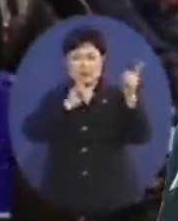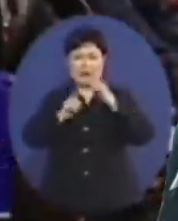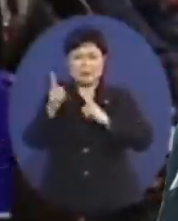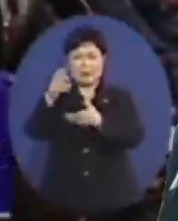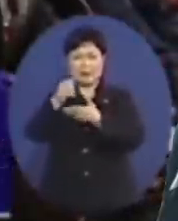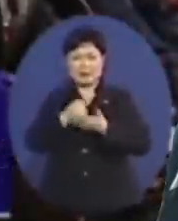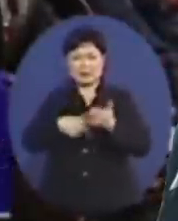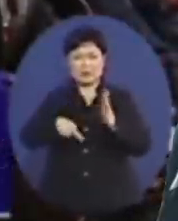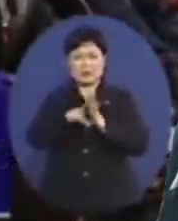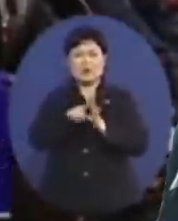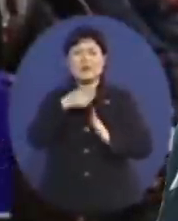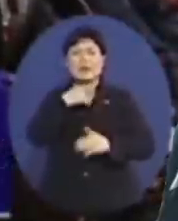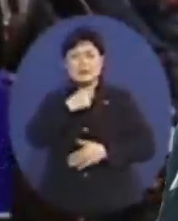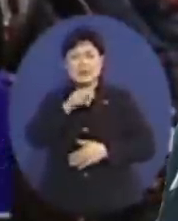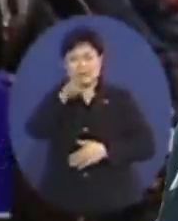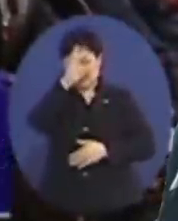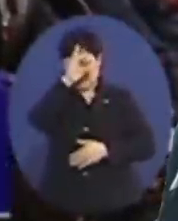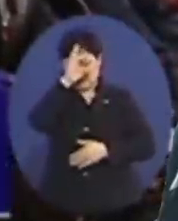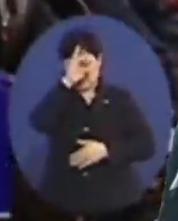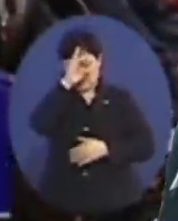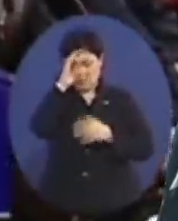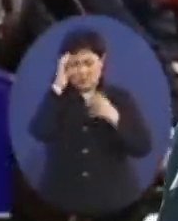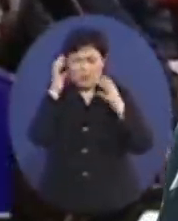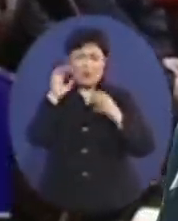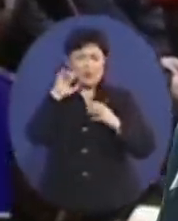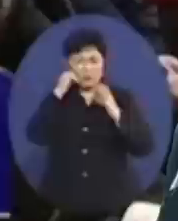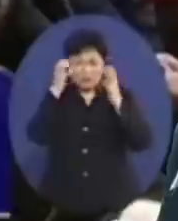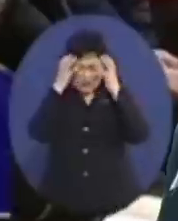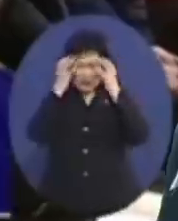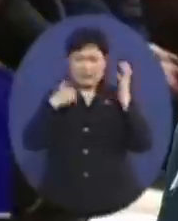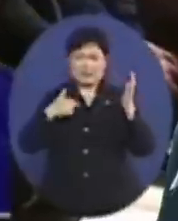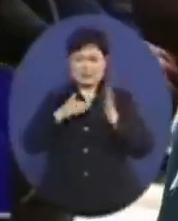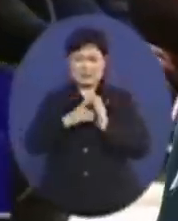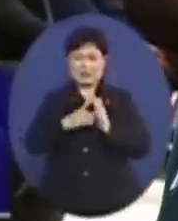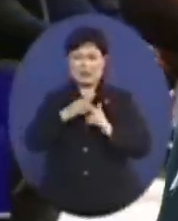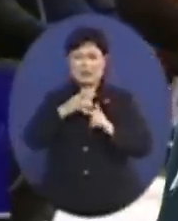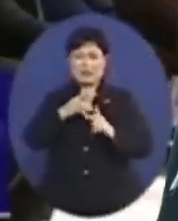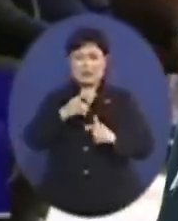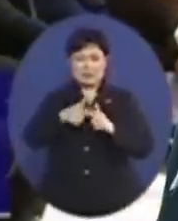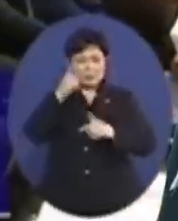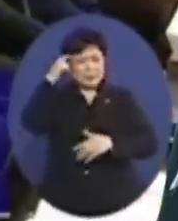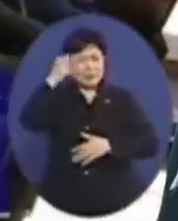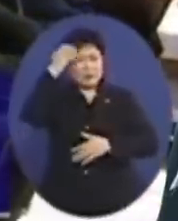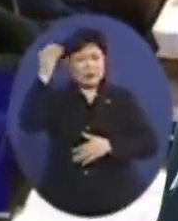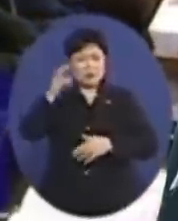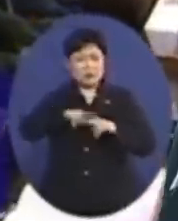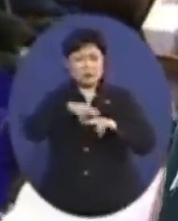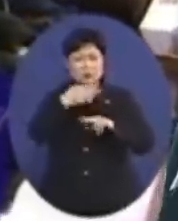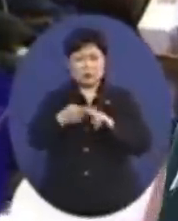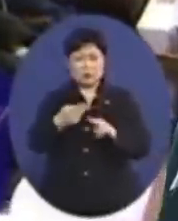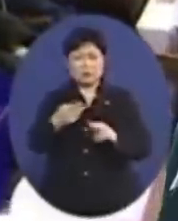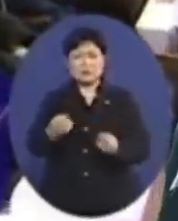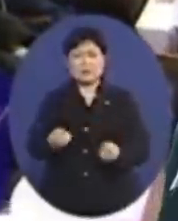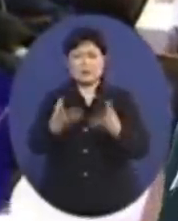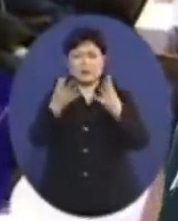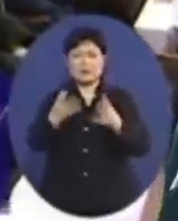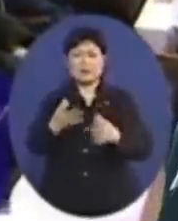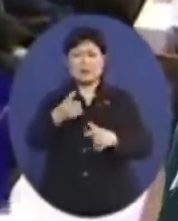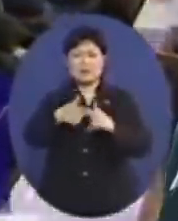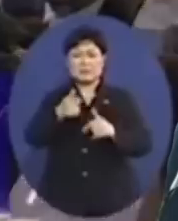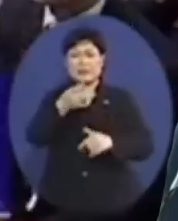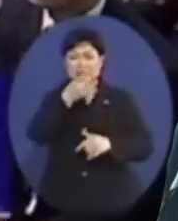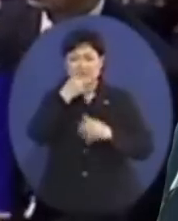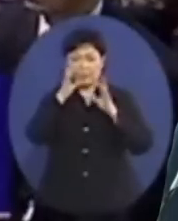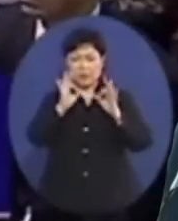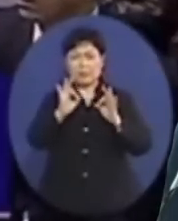받게 하시기를 원하사 질고를 당케 하셨은즉 그의 영혼을 속건 제물로 드리게 이르면 그가 시를